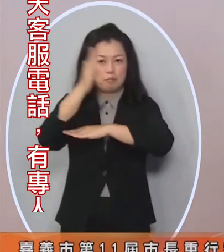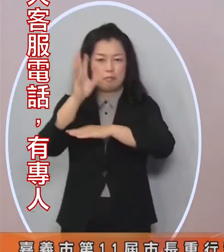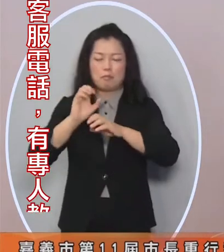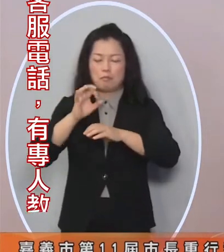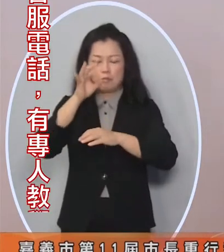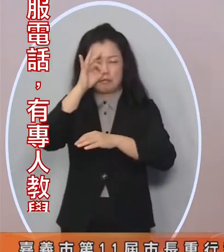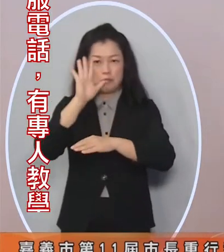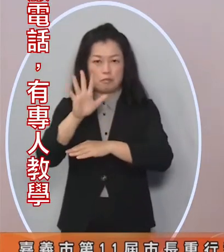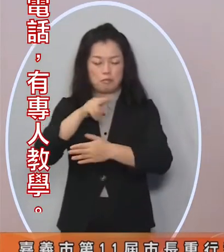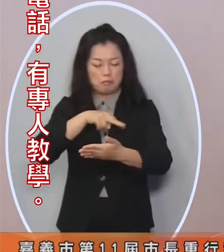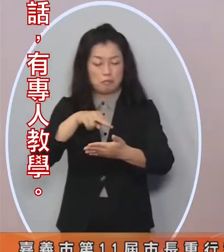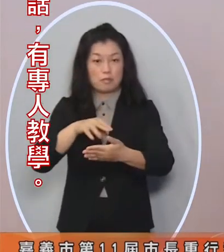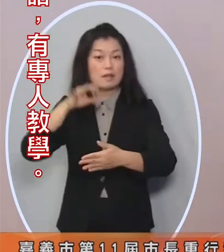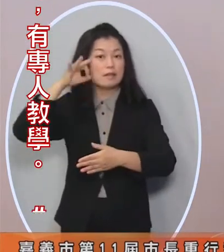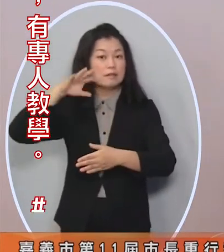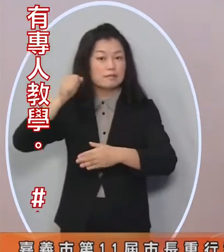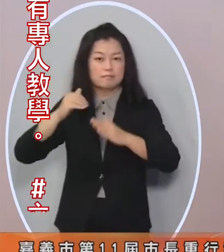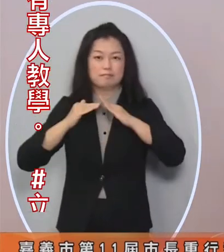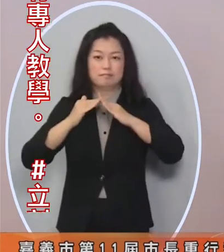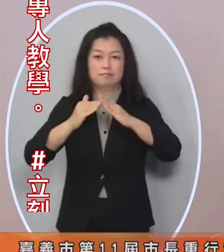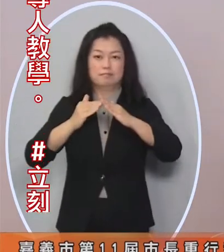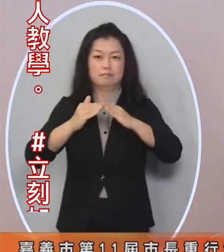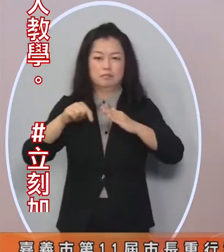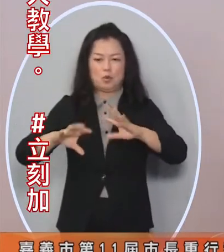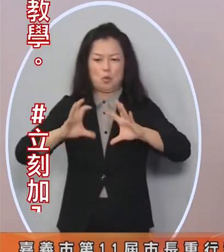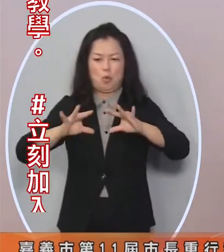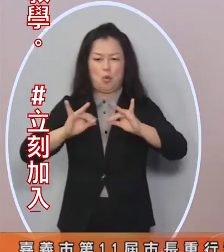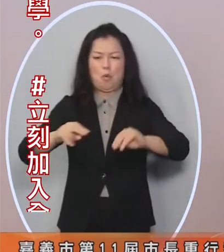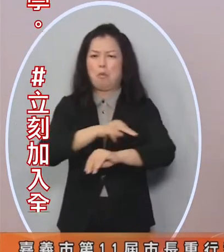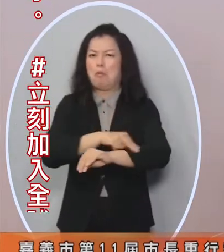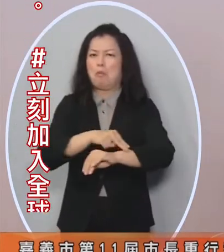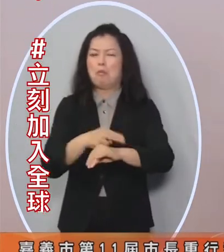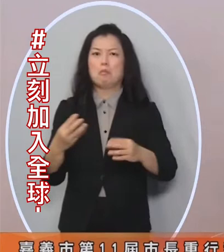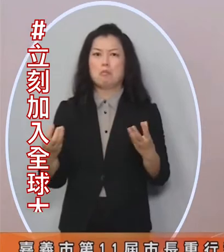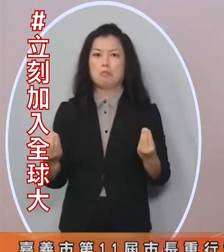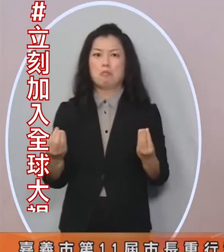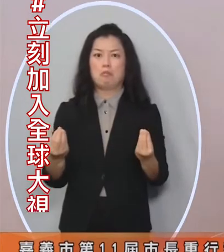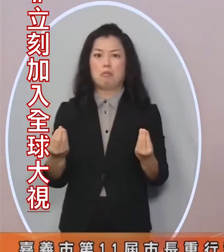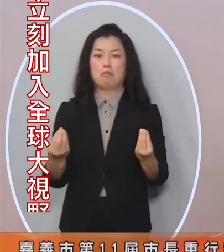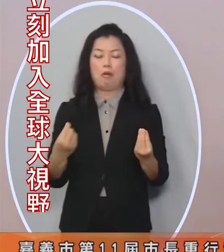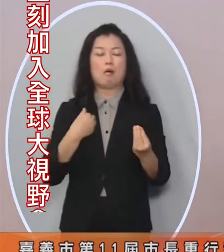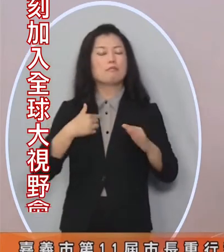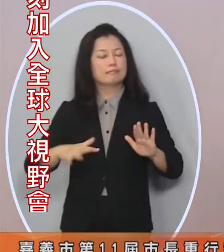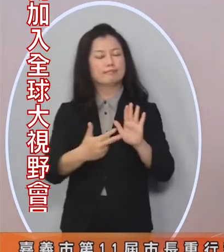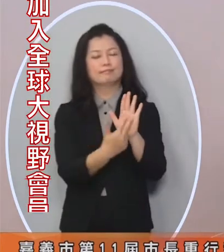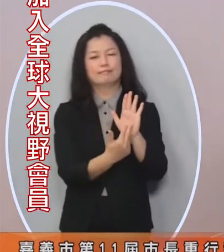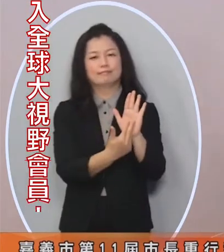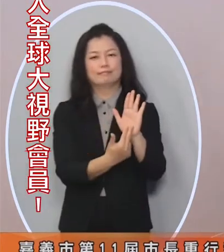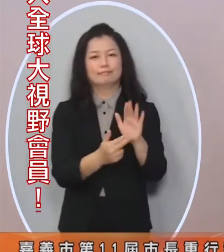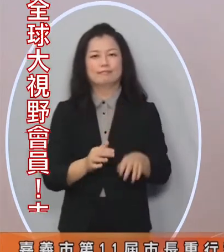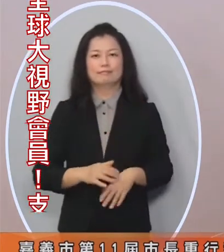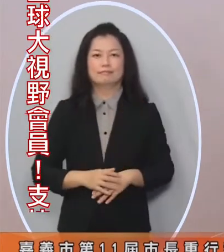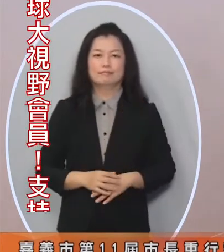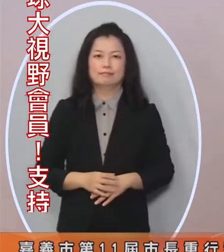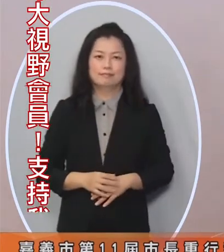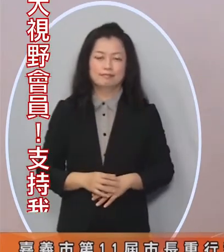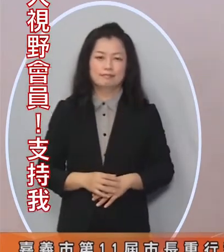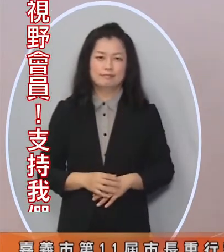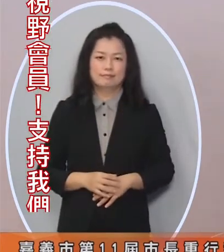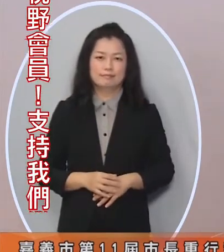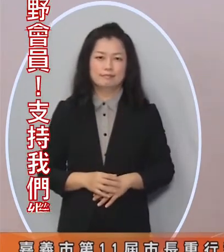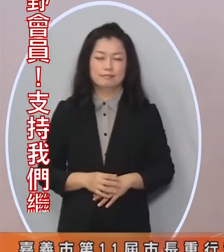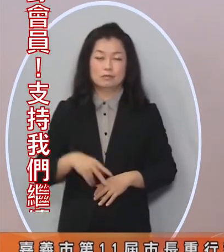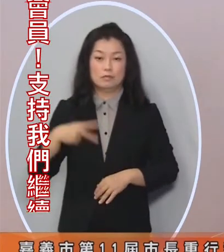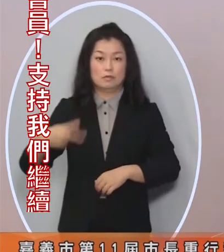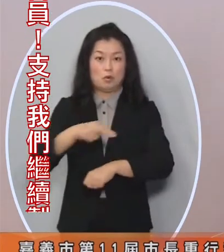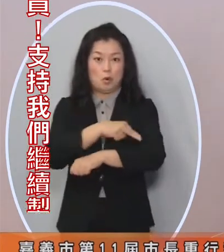啥物？家己市的无国土规划啦，安怎？好、哦，这点我讲起来讲啊，因为。有些土地有